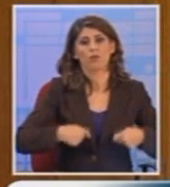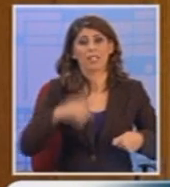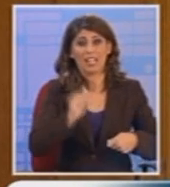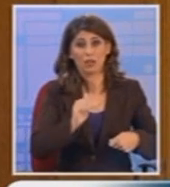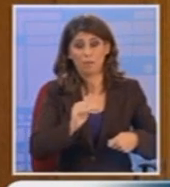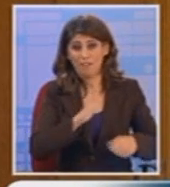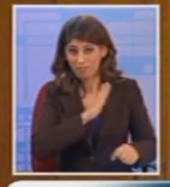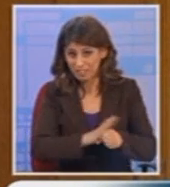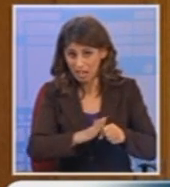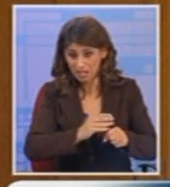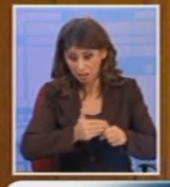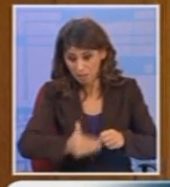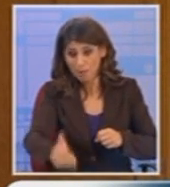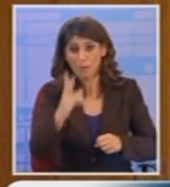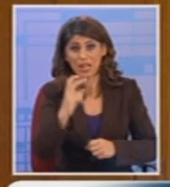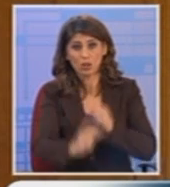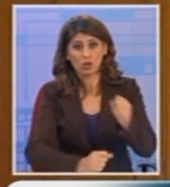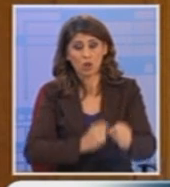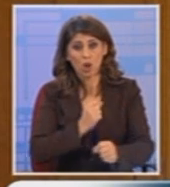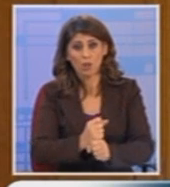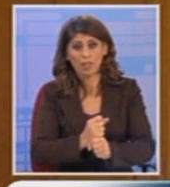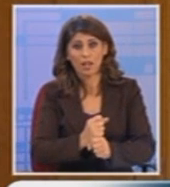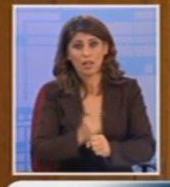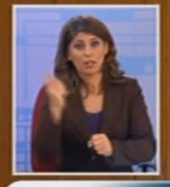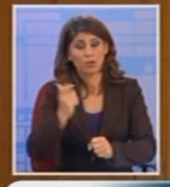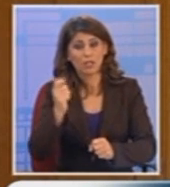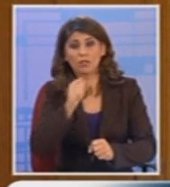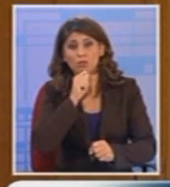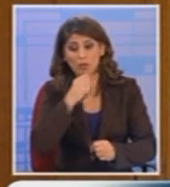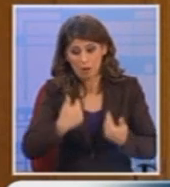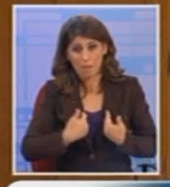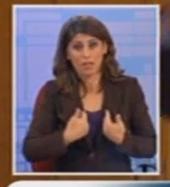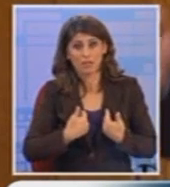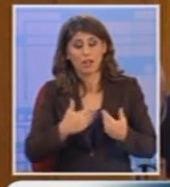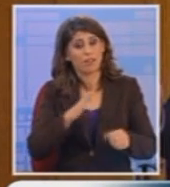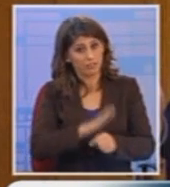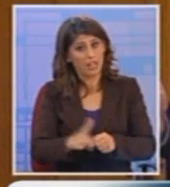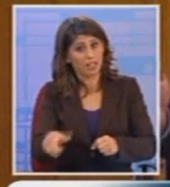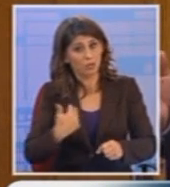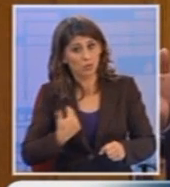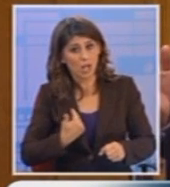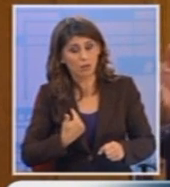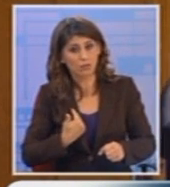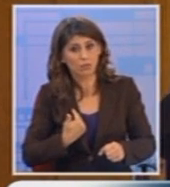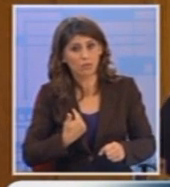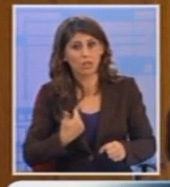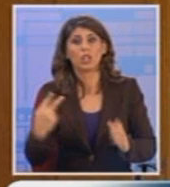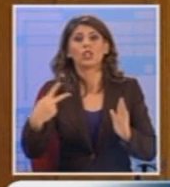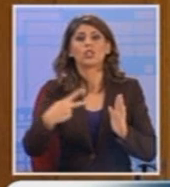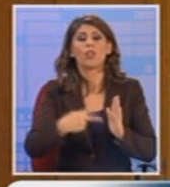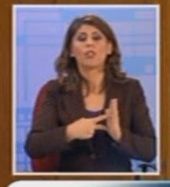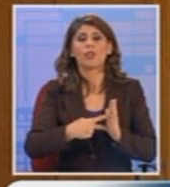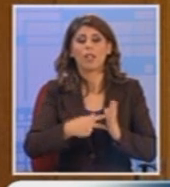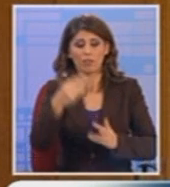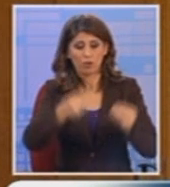ρωτάμε, φτάνει για τα επόμενα 20 χρόνια και για τους συνταξιούχους, τους γέρους, εμάς τώρα, φτάνει και για την νεολαία? Το 2000